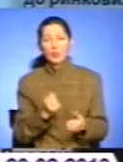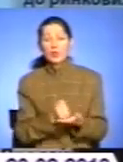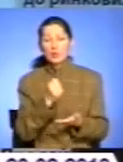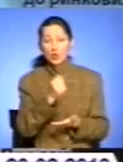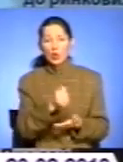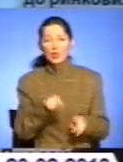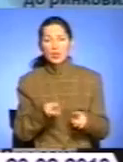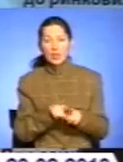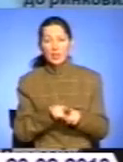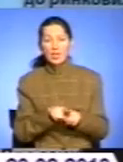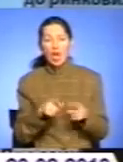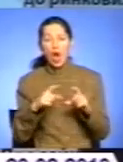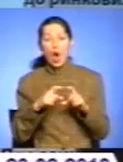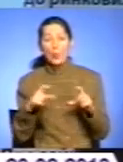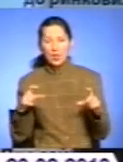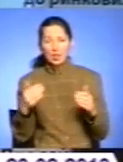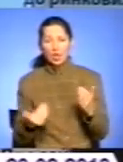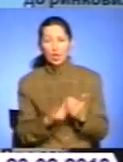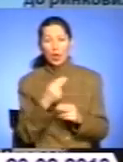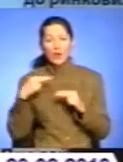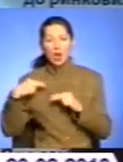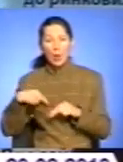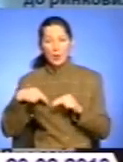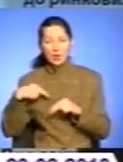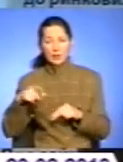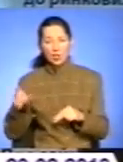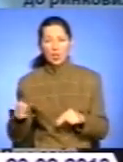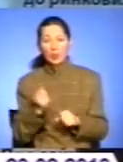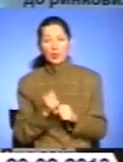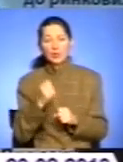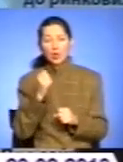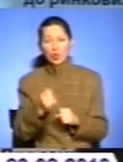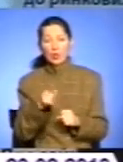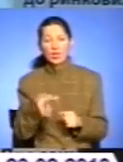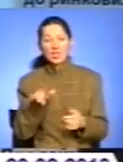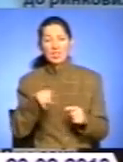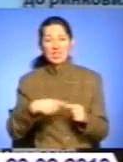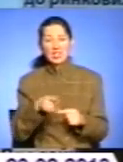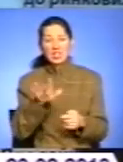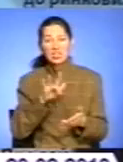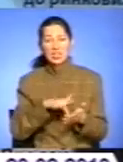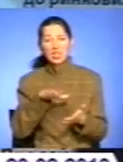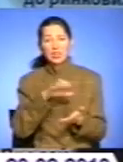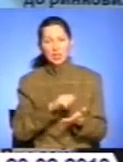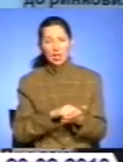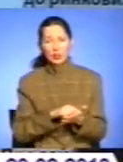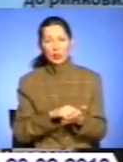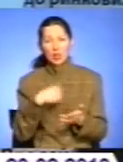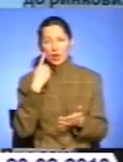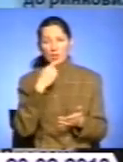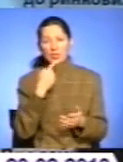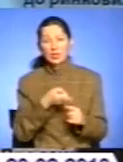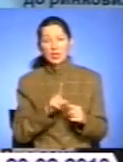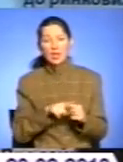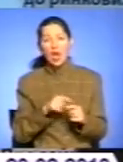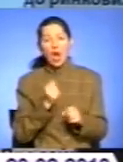такі об'єкти нових працівників, вони працевлаштовували їх через центри зайнятості. Власне, і тому ця